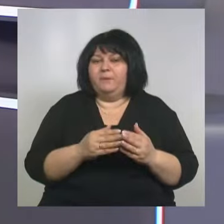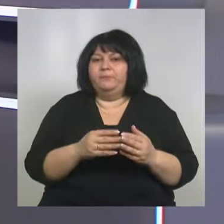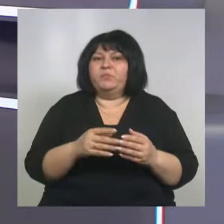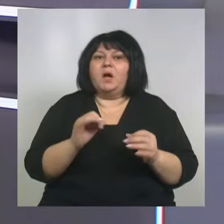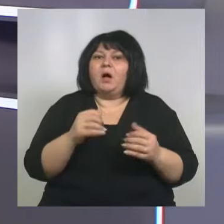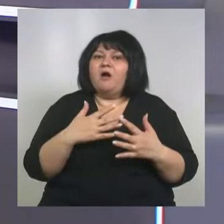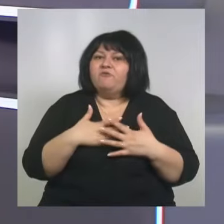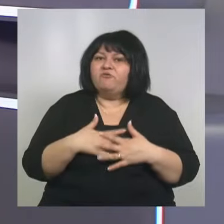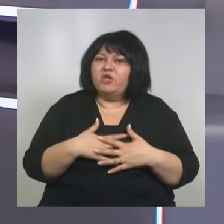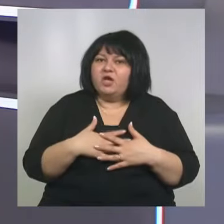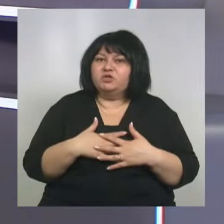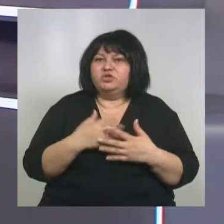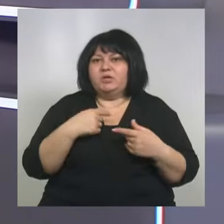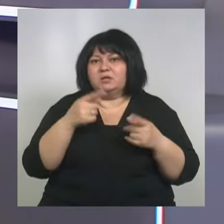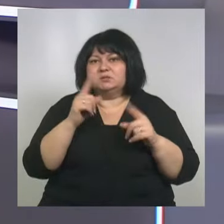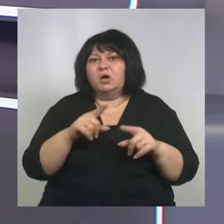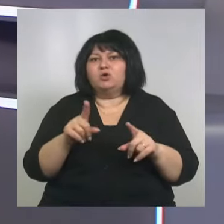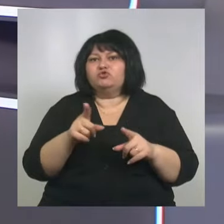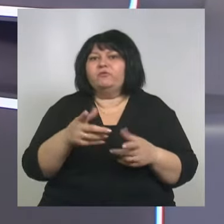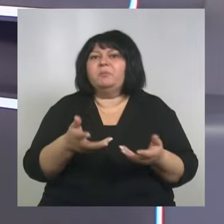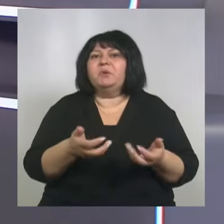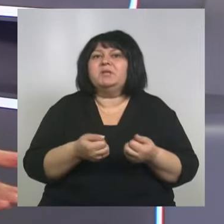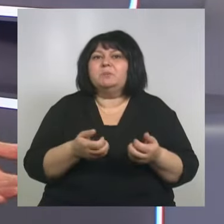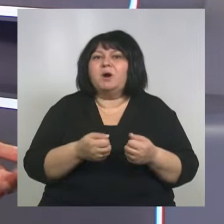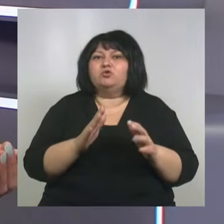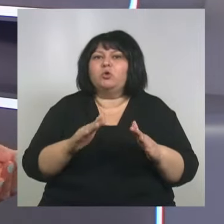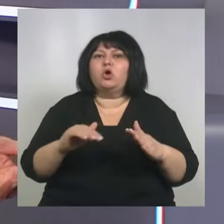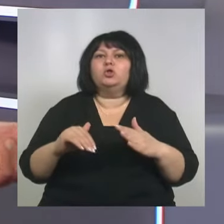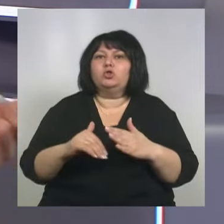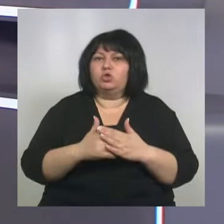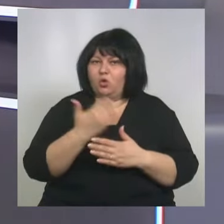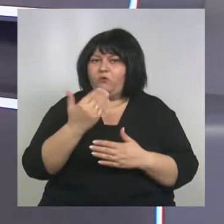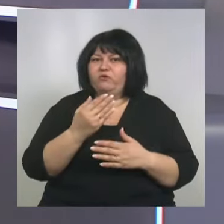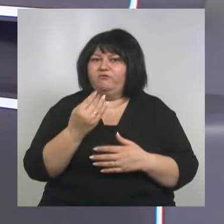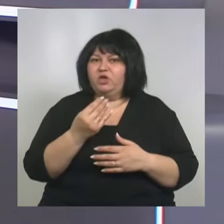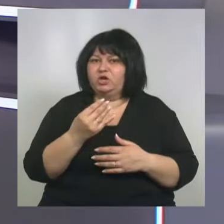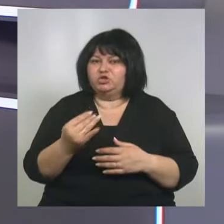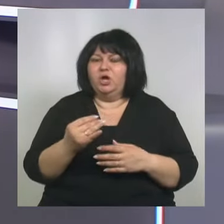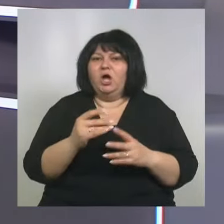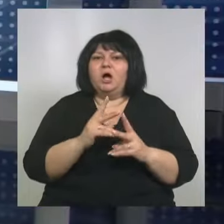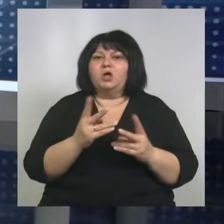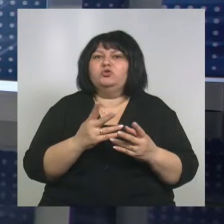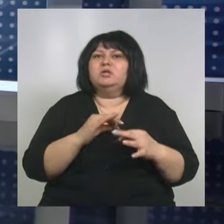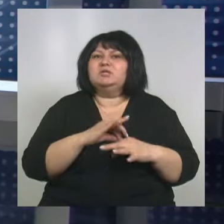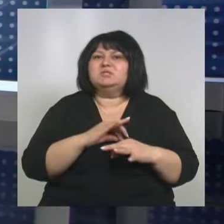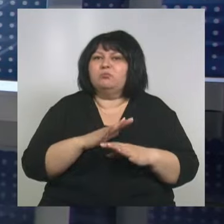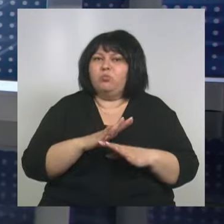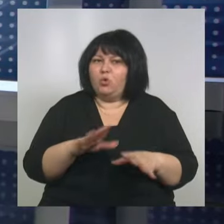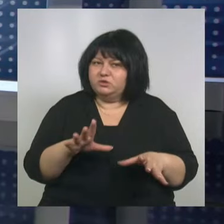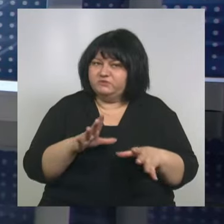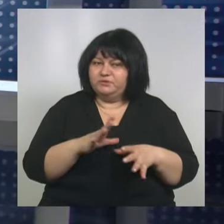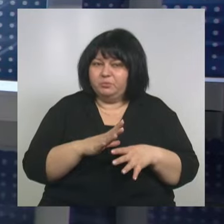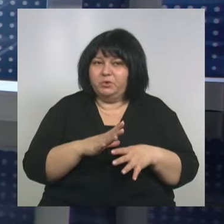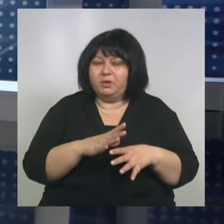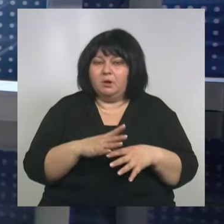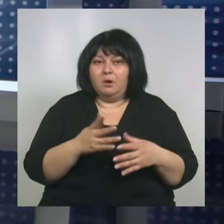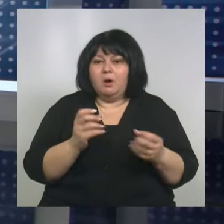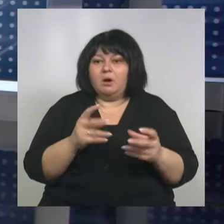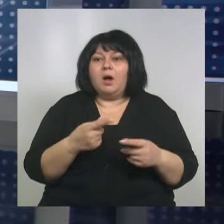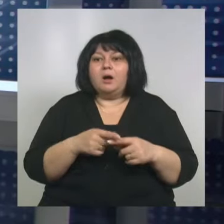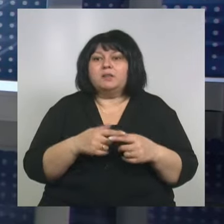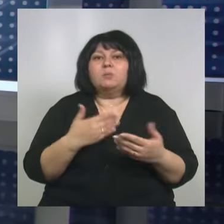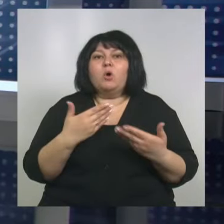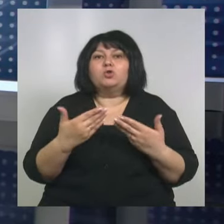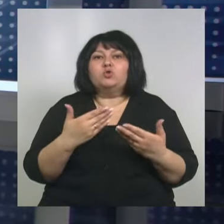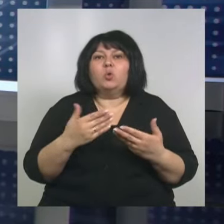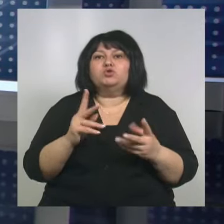вещей Я знаю что вы принимаете только новые вещи которые ещё не были использованы вот как к этому относятся